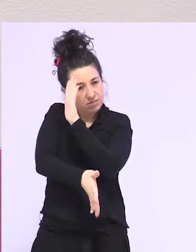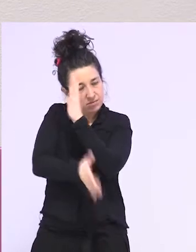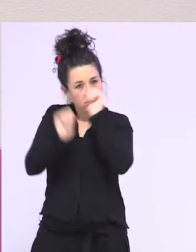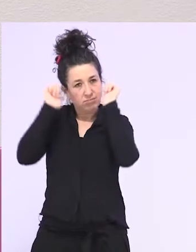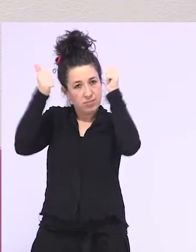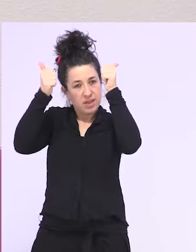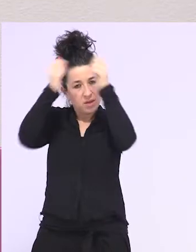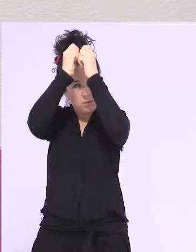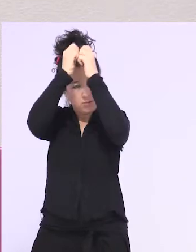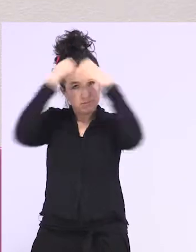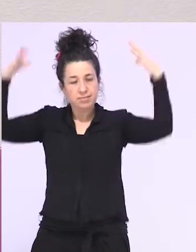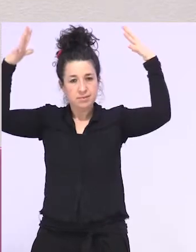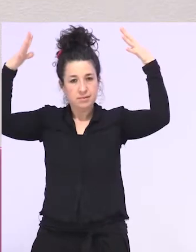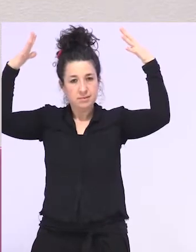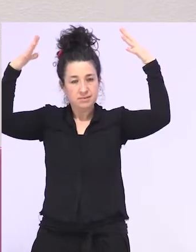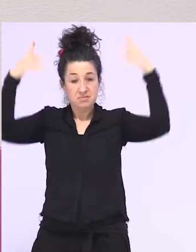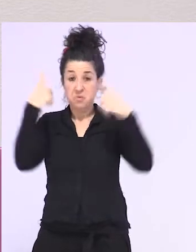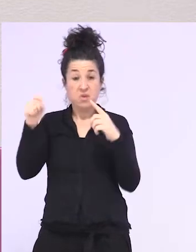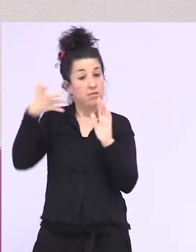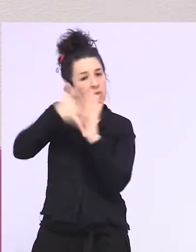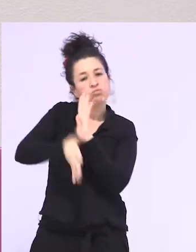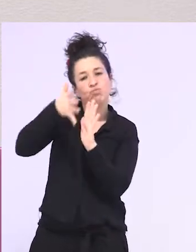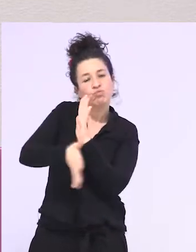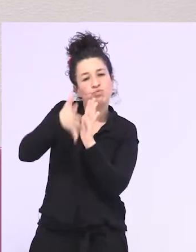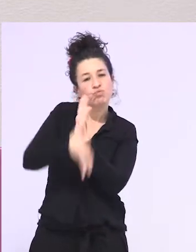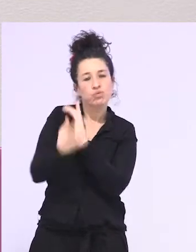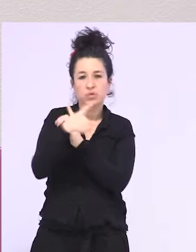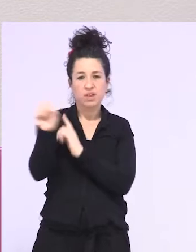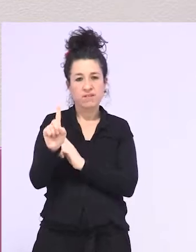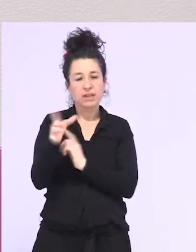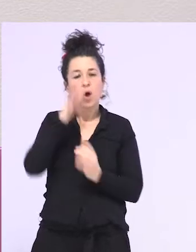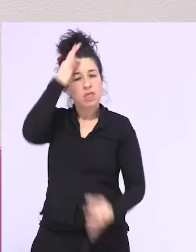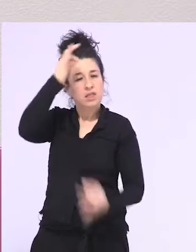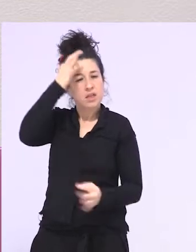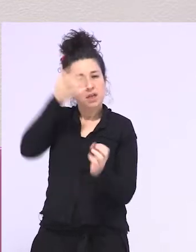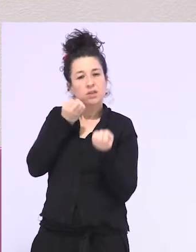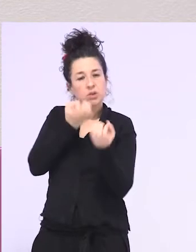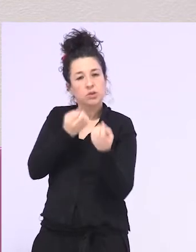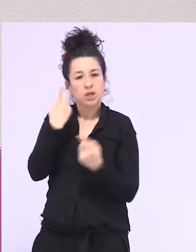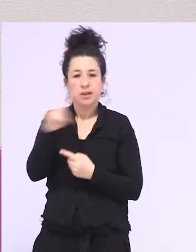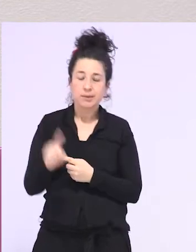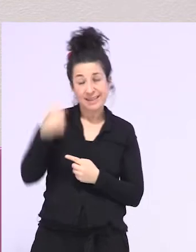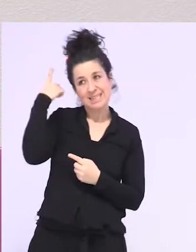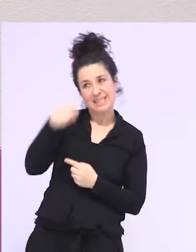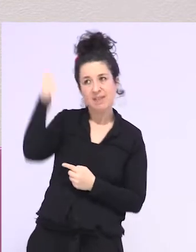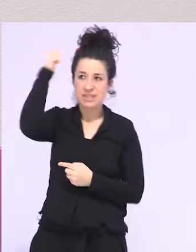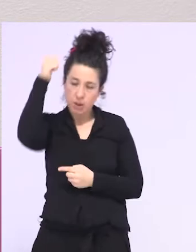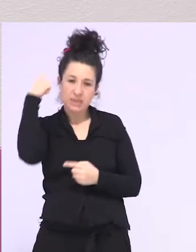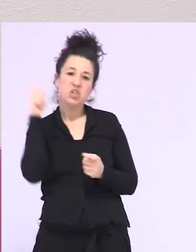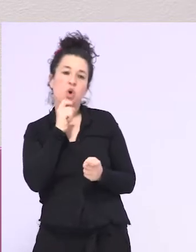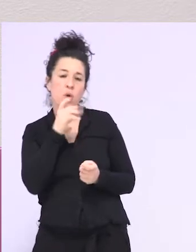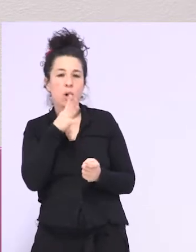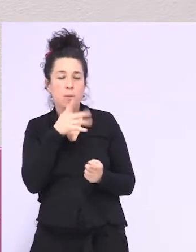berriro aktibatzeko, ez? Eta ez dago dena esplikatu behar, ez dago esplizitatu behar, jo, eske badakizu gizonak nola dian ez dute beraien burua